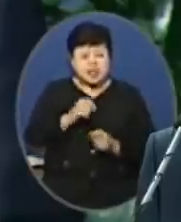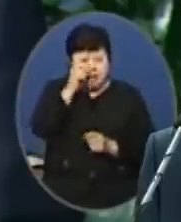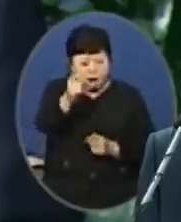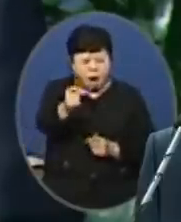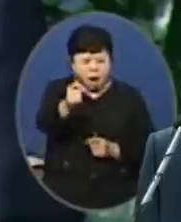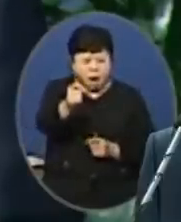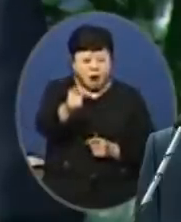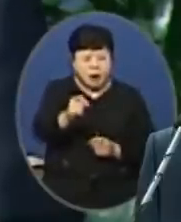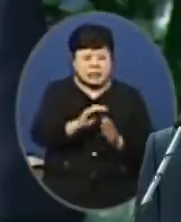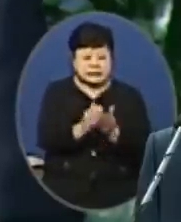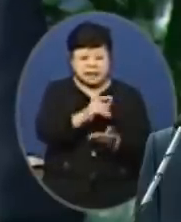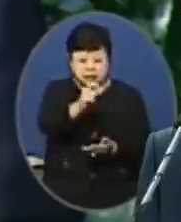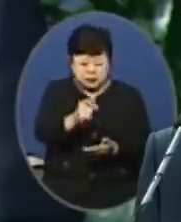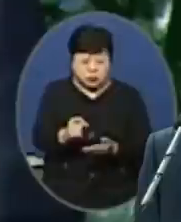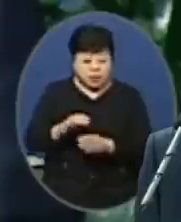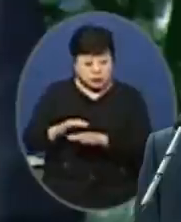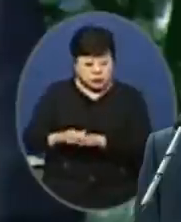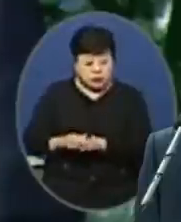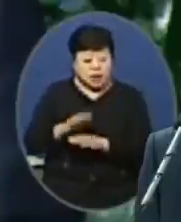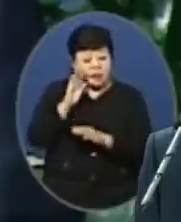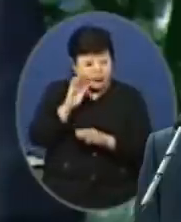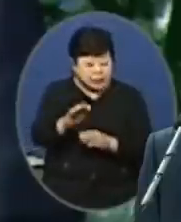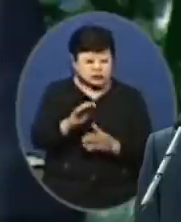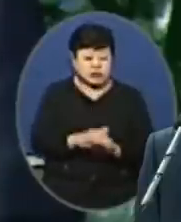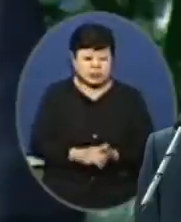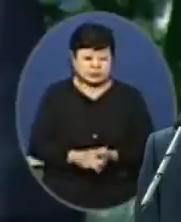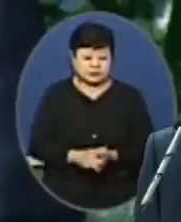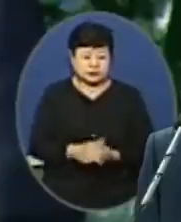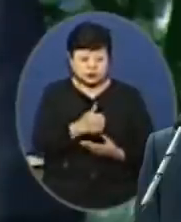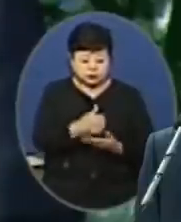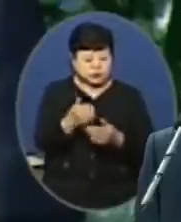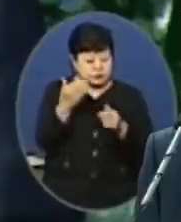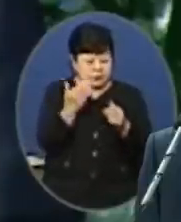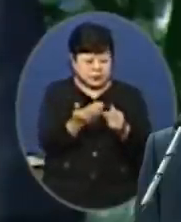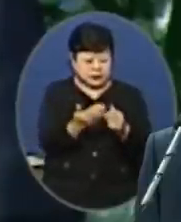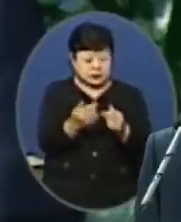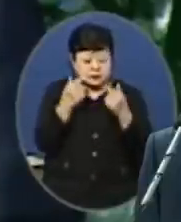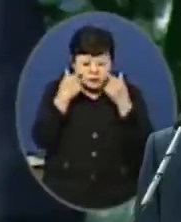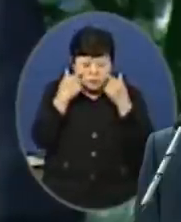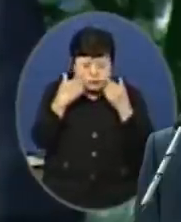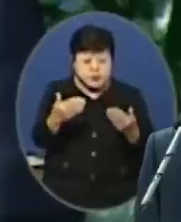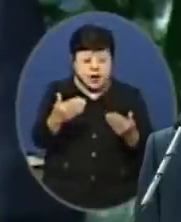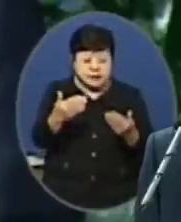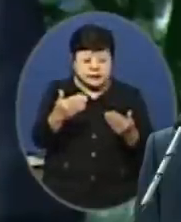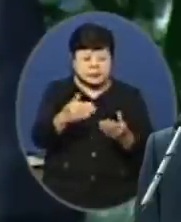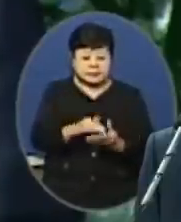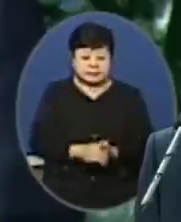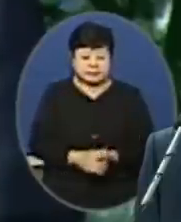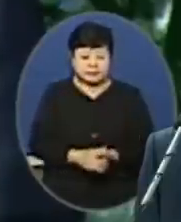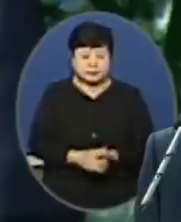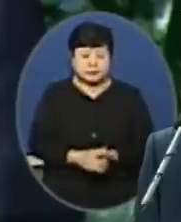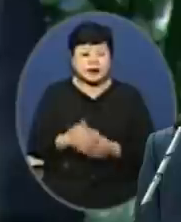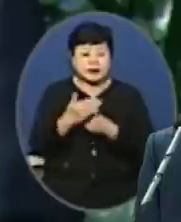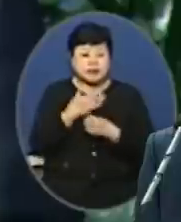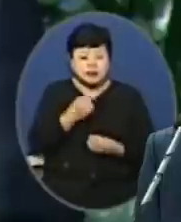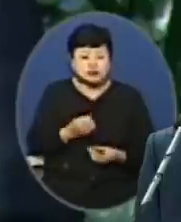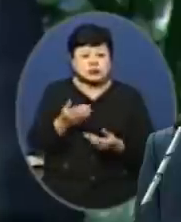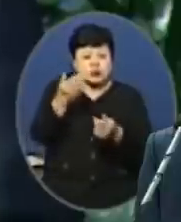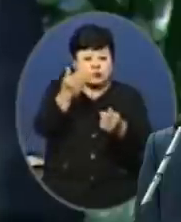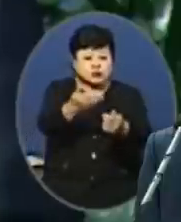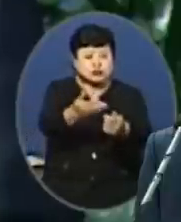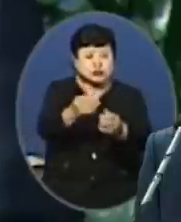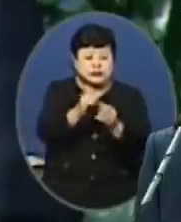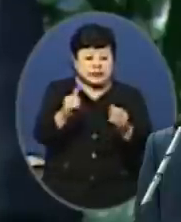영원한 책에 기록해 놓았다가 나중에는 주님께서 분명한 은혜와 축복을